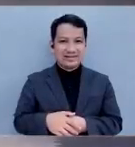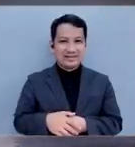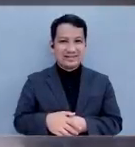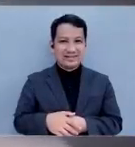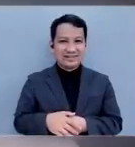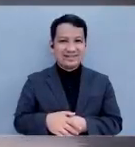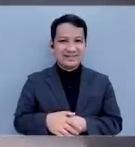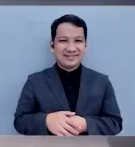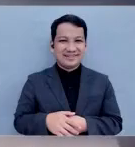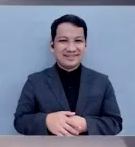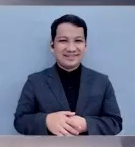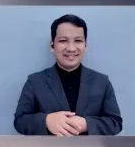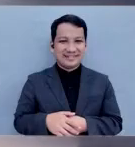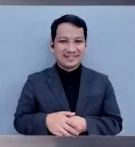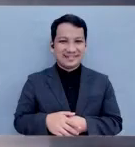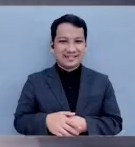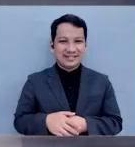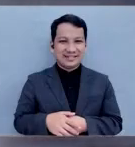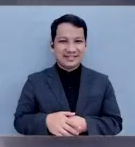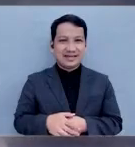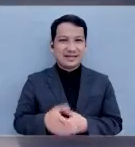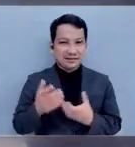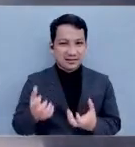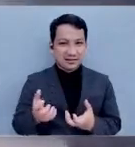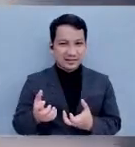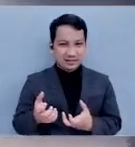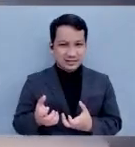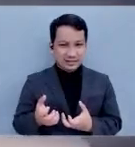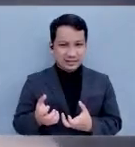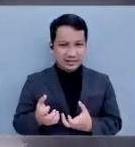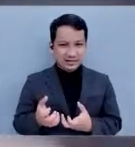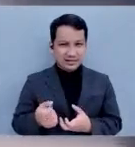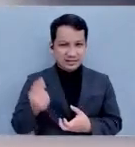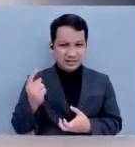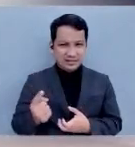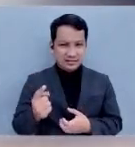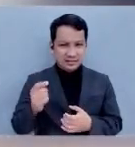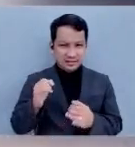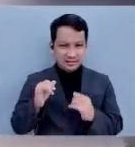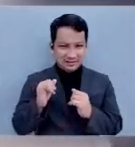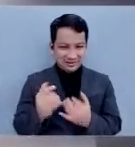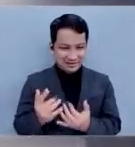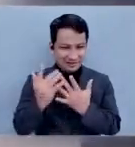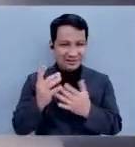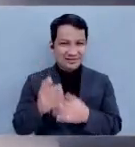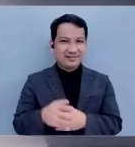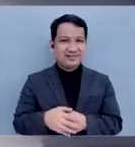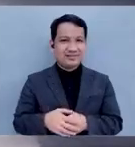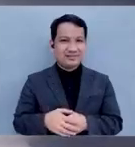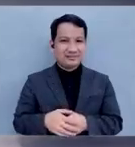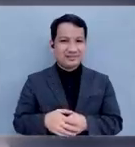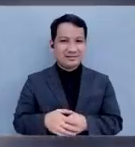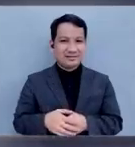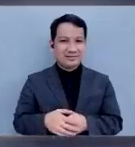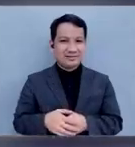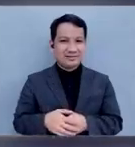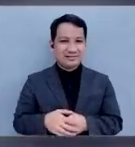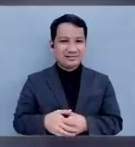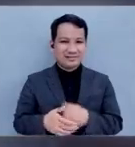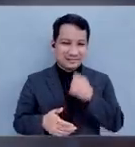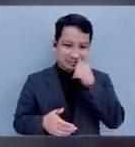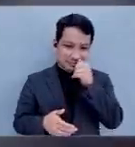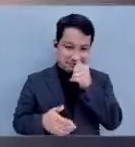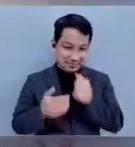siya. May araw rin siya, mga kapatid. Mapupulo ka sa impyerno! Wow! In